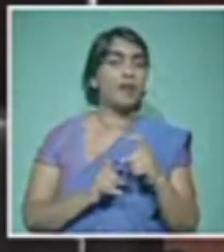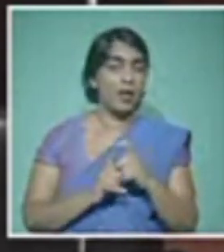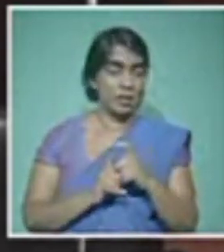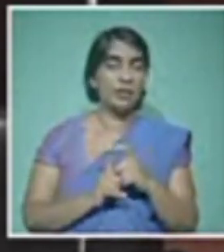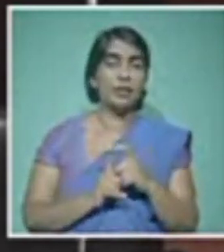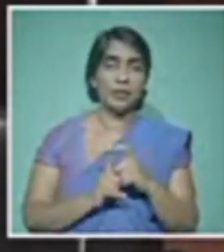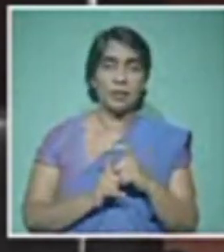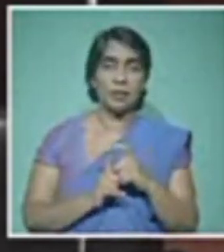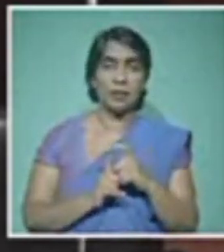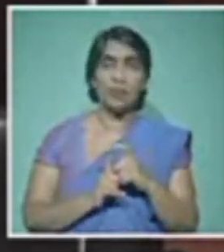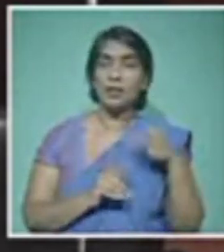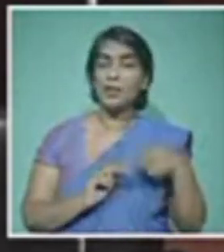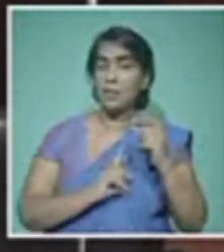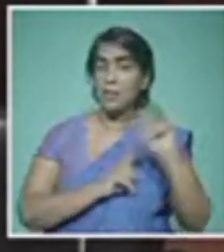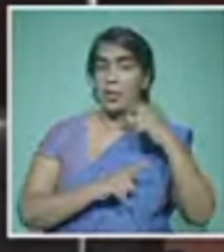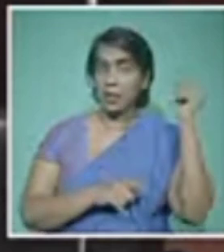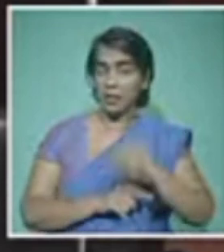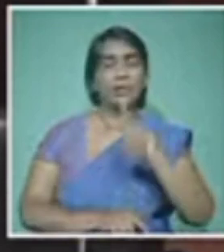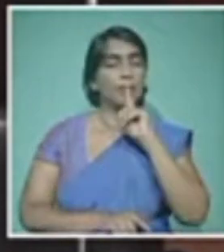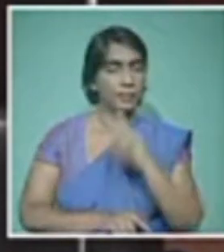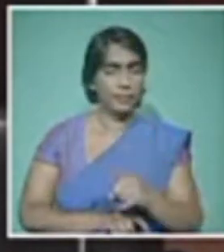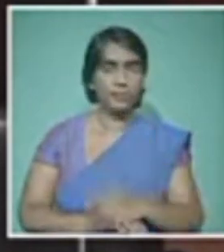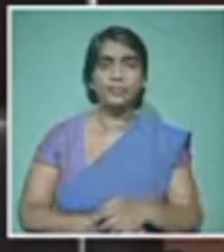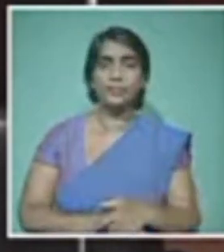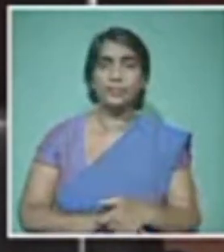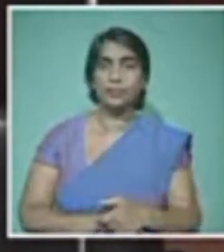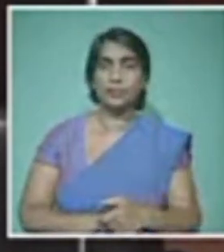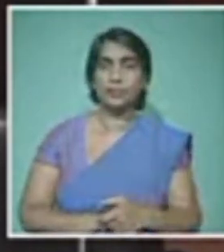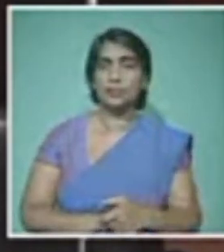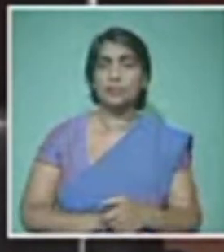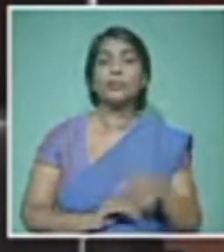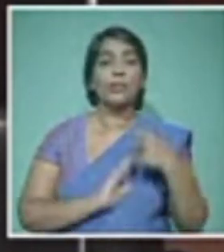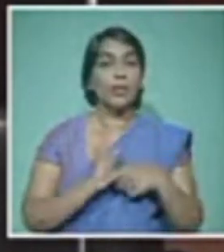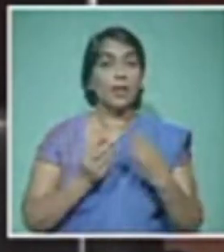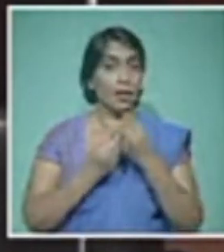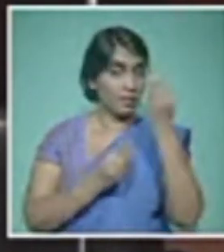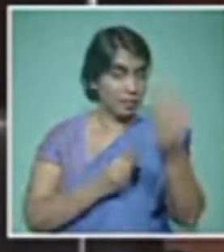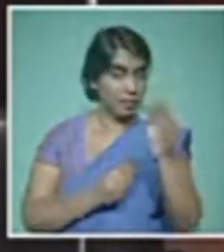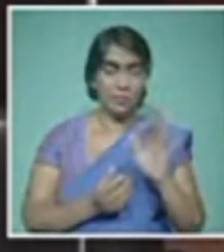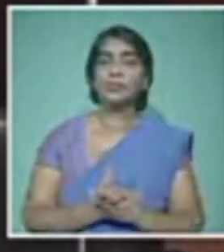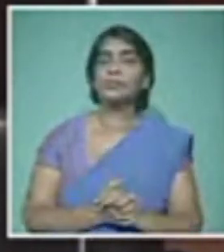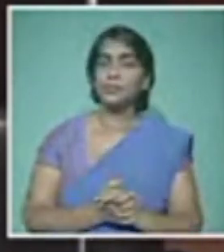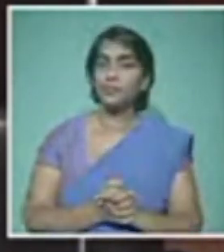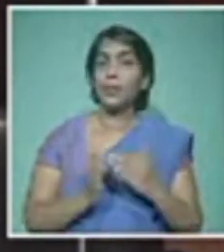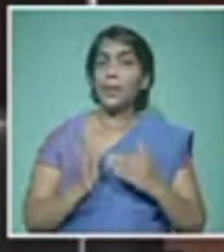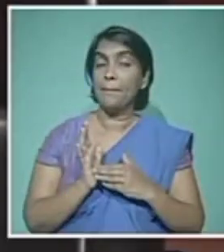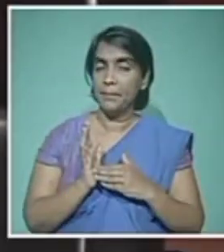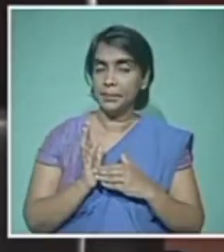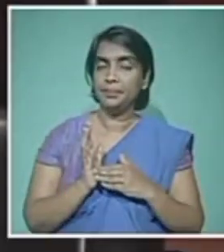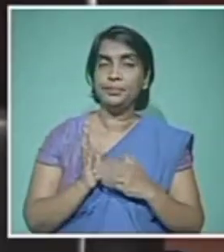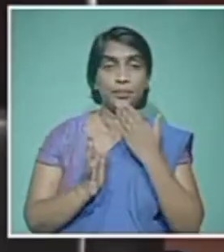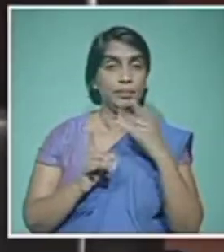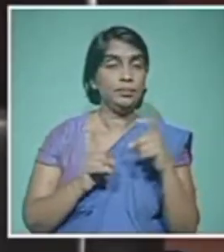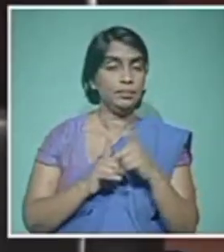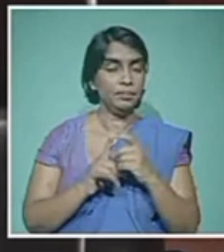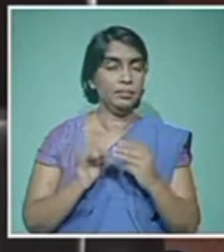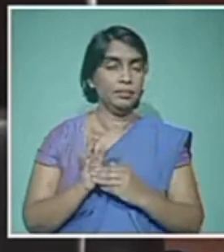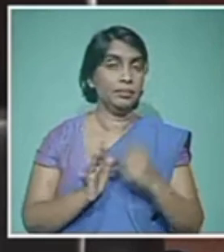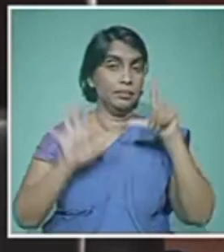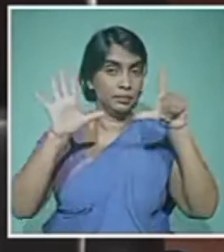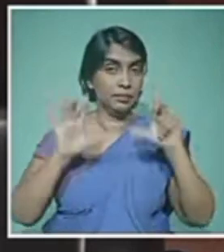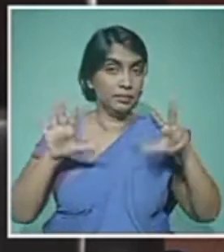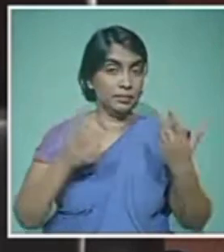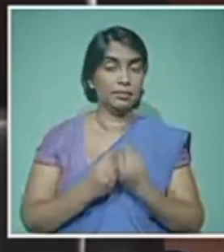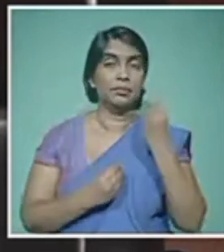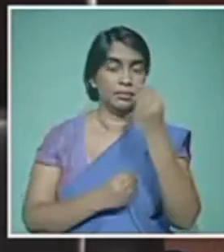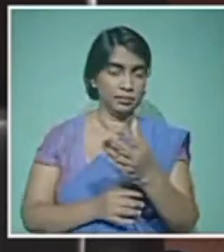ඩොලර්ස් මේ පාර්ලිමේන්තුවට ඇවිල්ලා කිව්වේ. අපි රට බාර දෙනකොට මිලියන ඇමරිකන් ඩොලර් මිලියන 7800ක් එකකට බාර